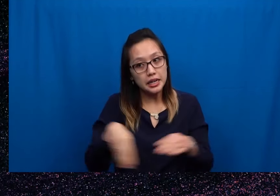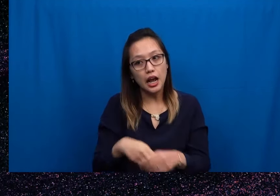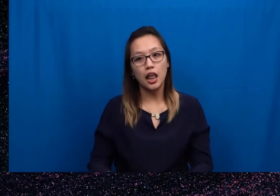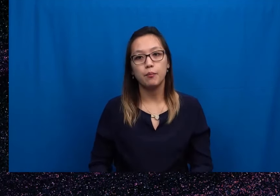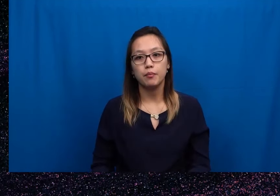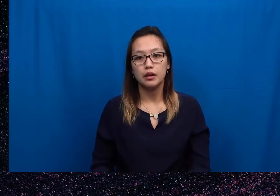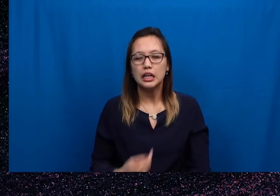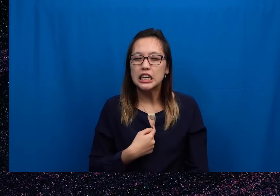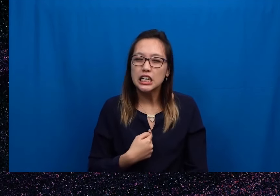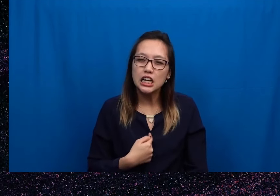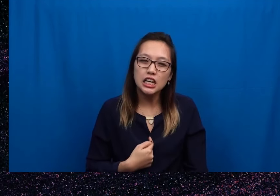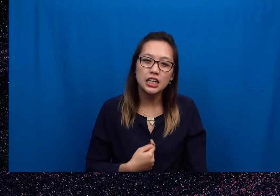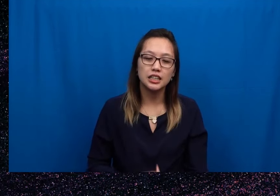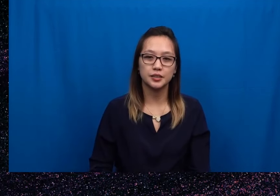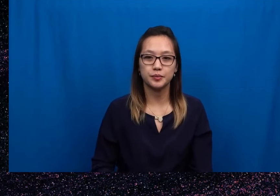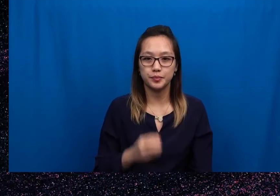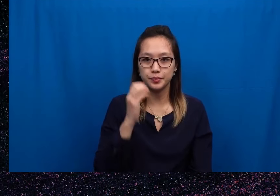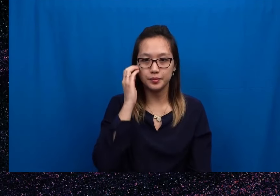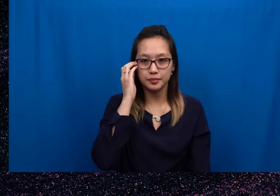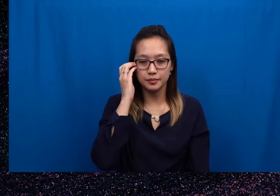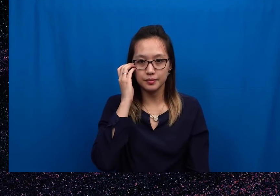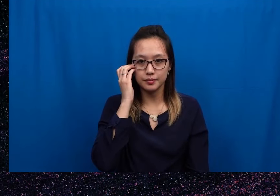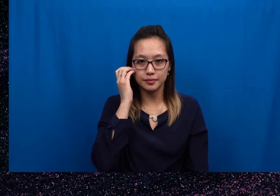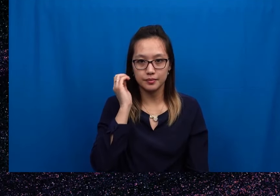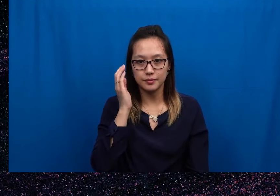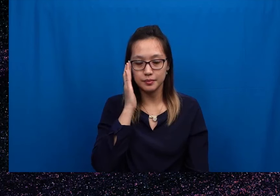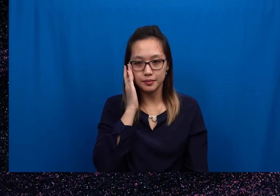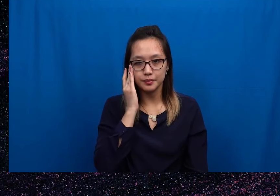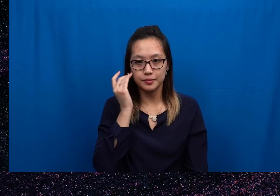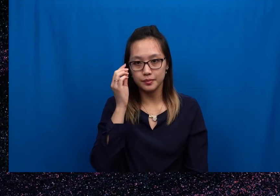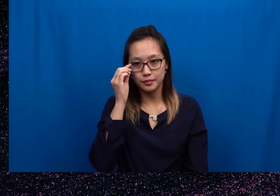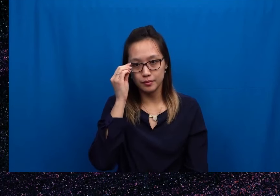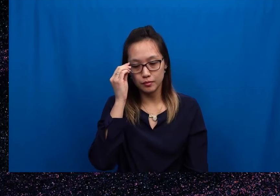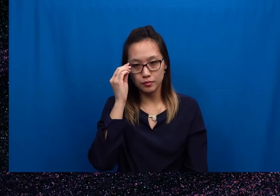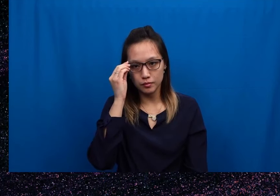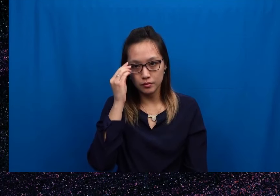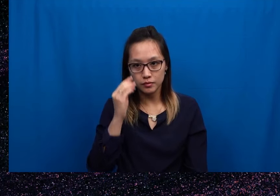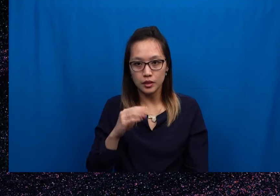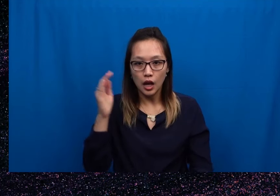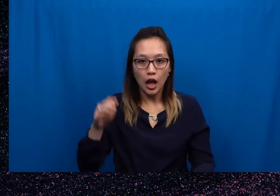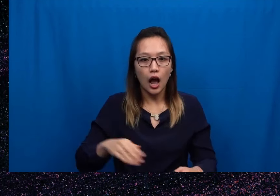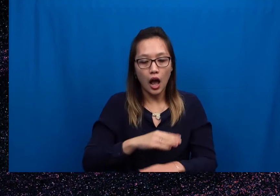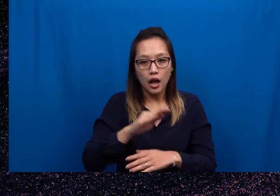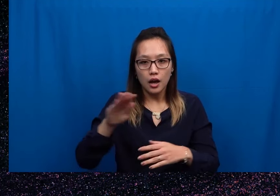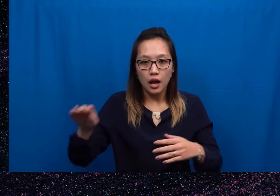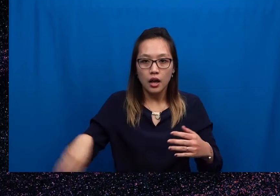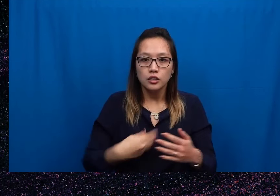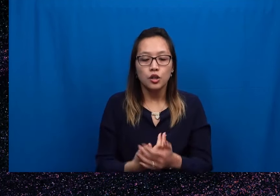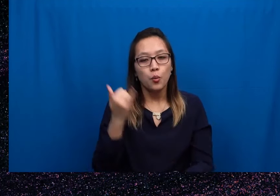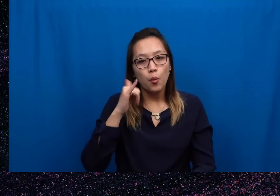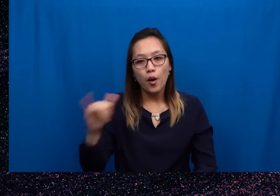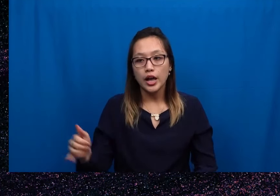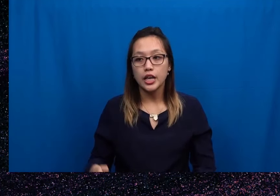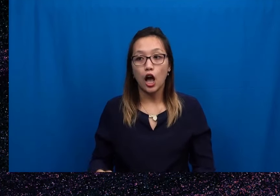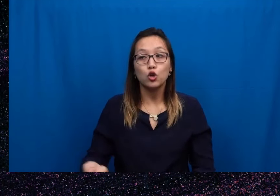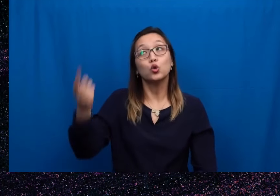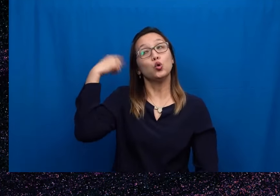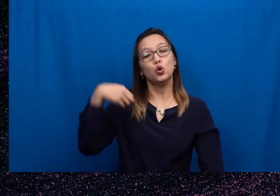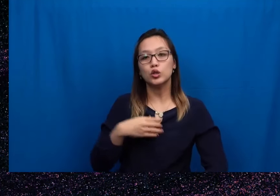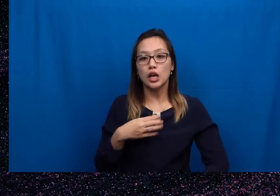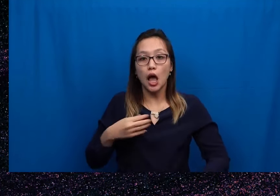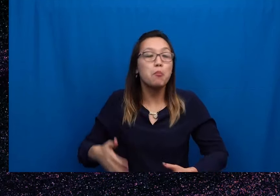saya. Dan semua yang tadinya saya banggakan itu menjadi sesuatu yang sangat memalukan. Dan